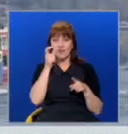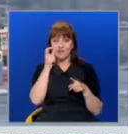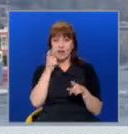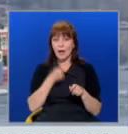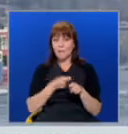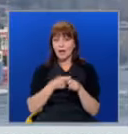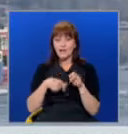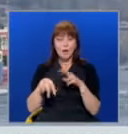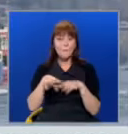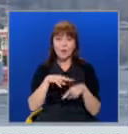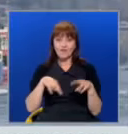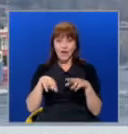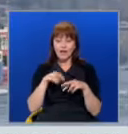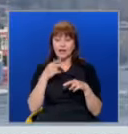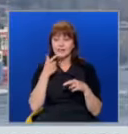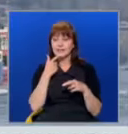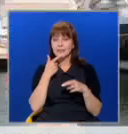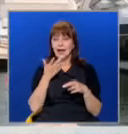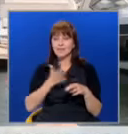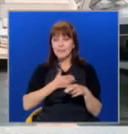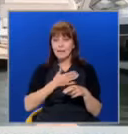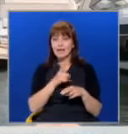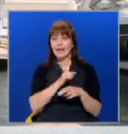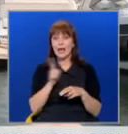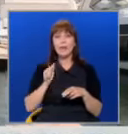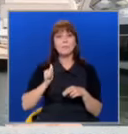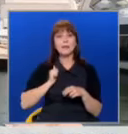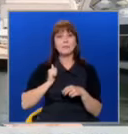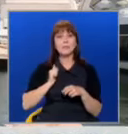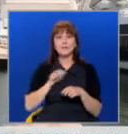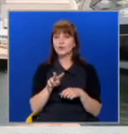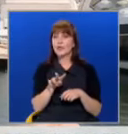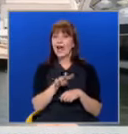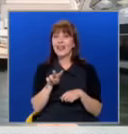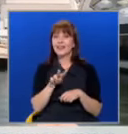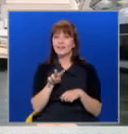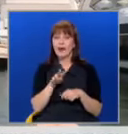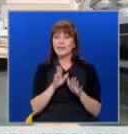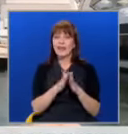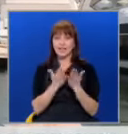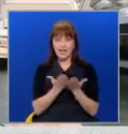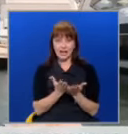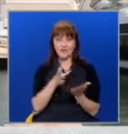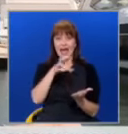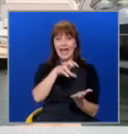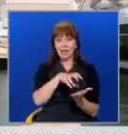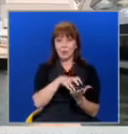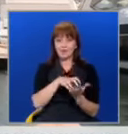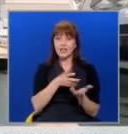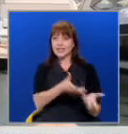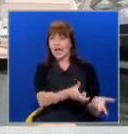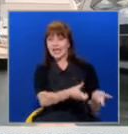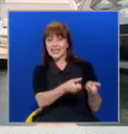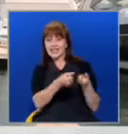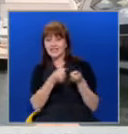образува проверка за причиняване на смърт по непредпазливост. Двамата членове на екипажа бяха извадени